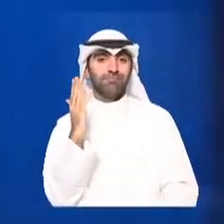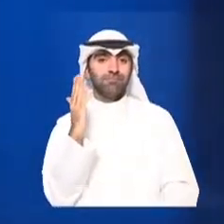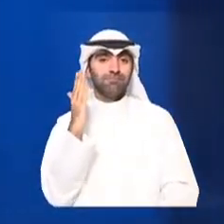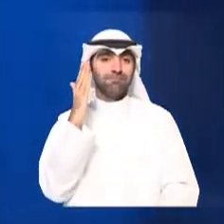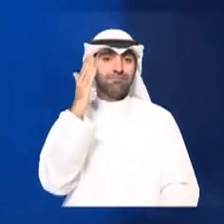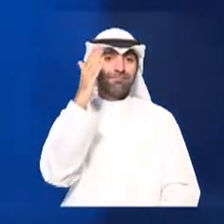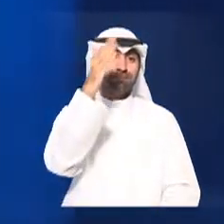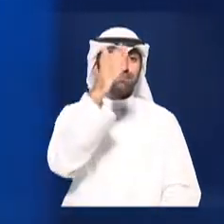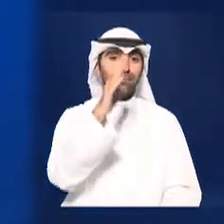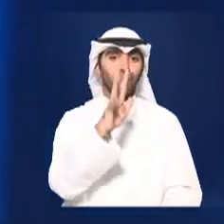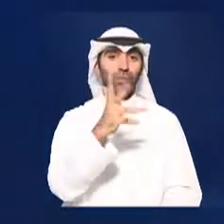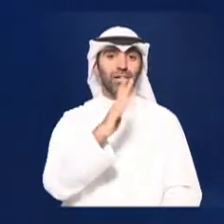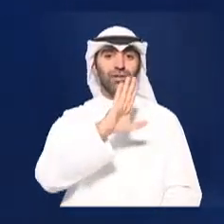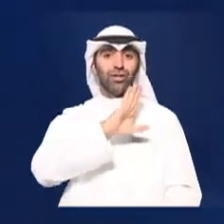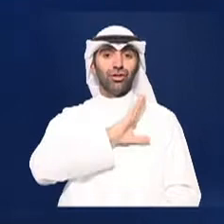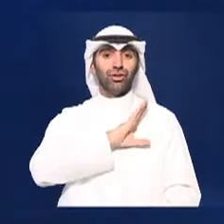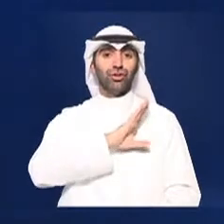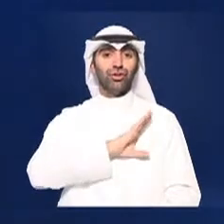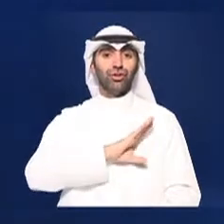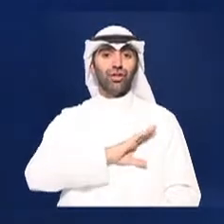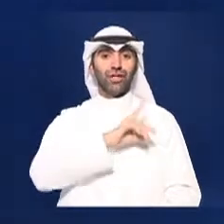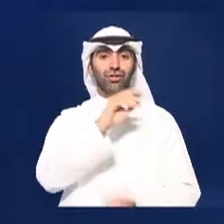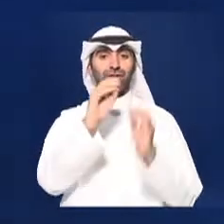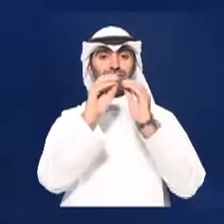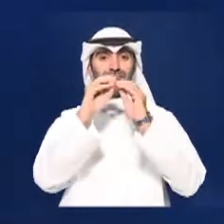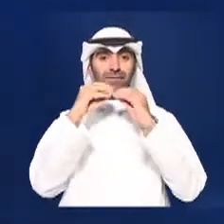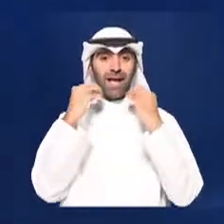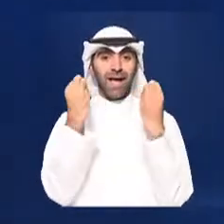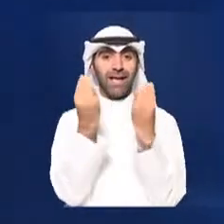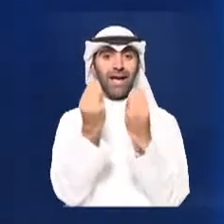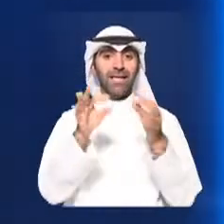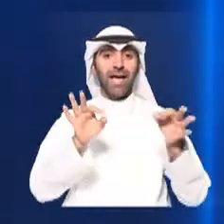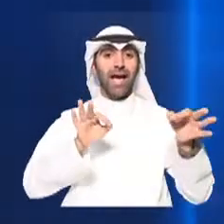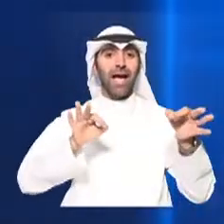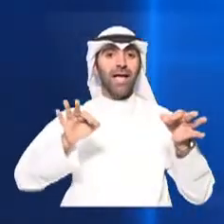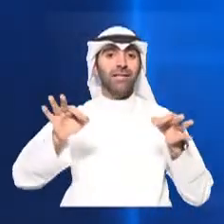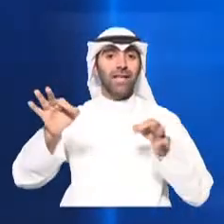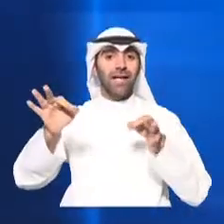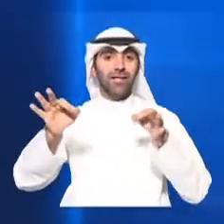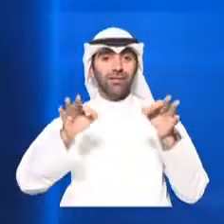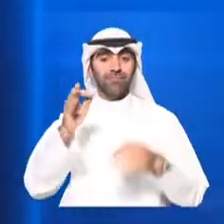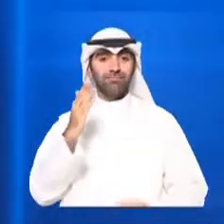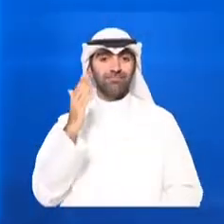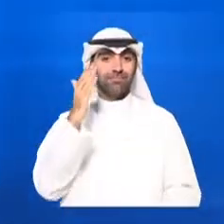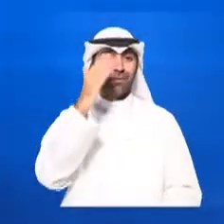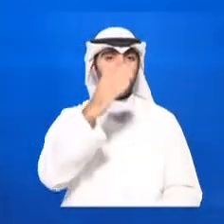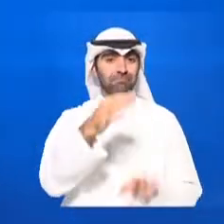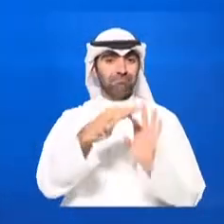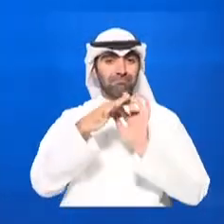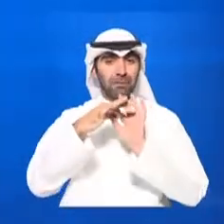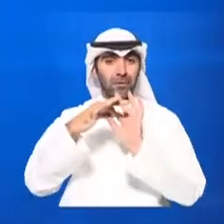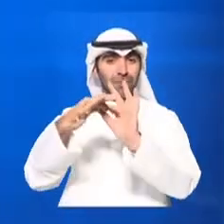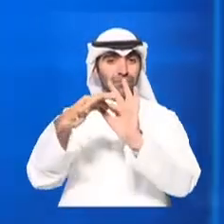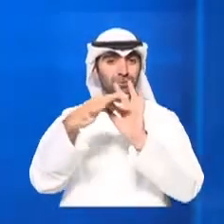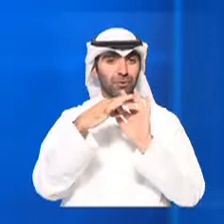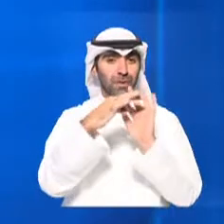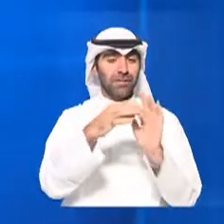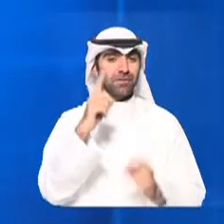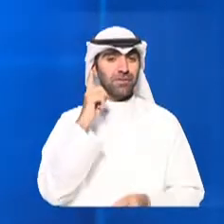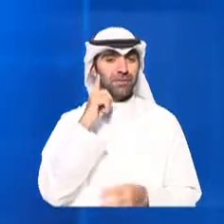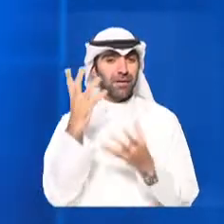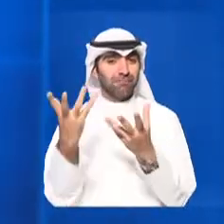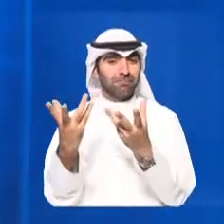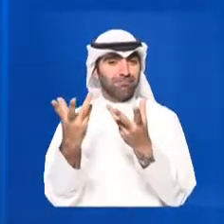هيئة العمليات والخطط، حيث استمع الشيخ حمد جابر العلي الصباح خلال الزيارة إلى شرح مفصل عن